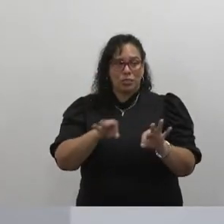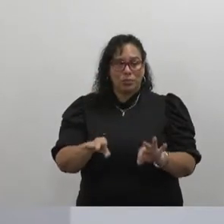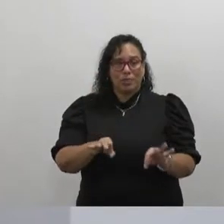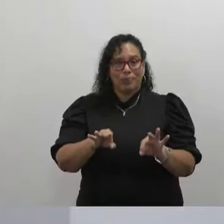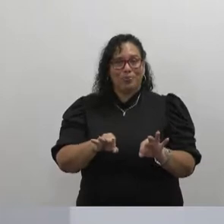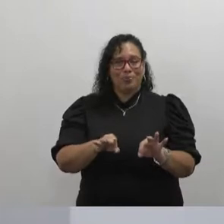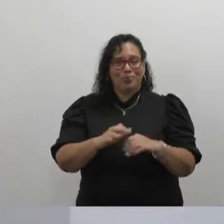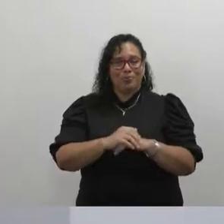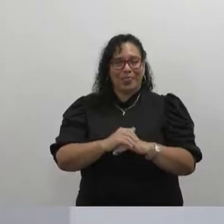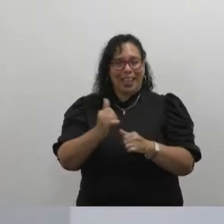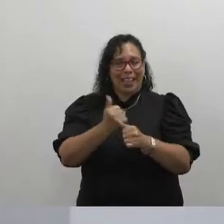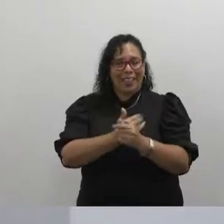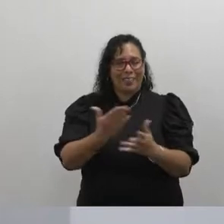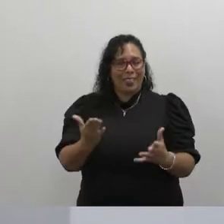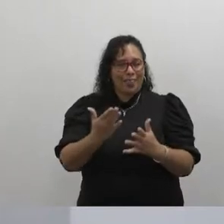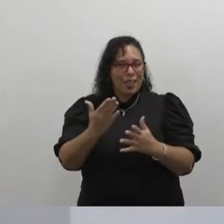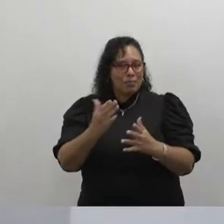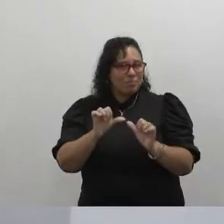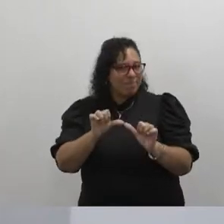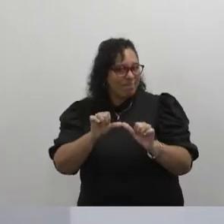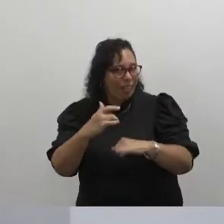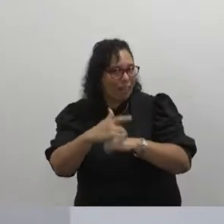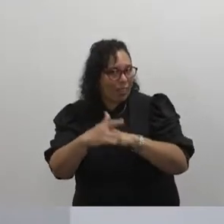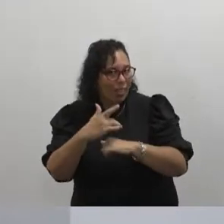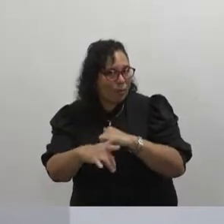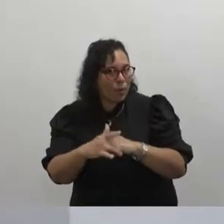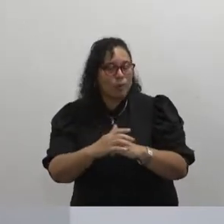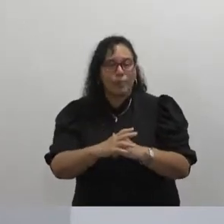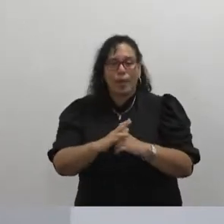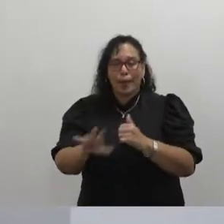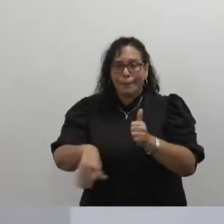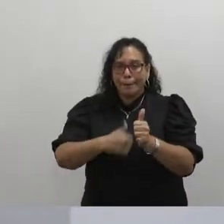từ lề block này mui chẳng thể.